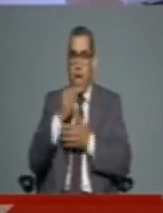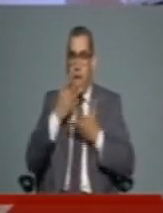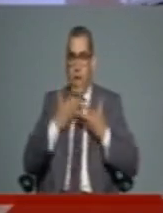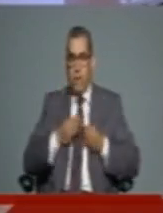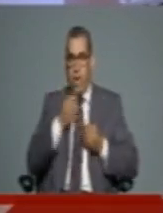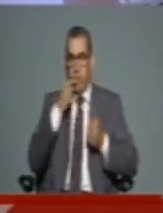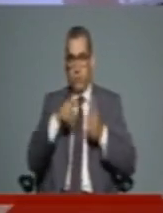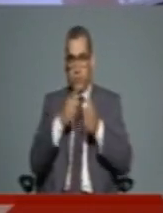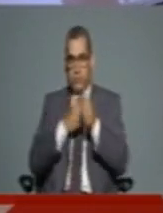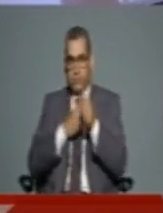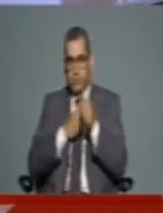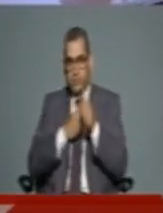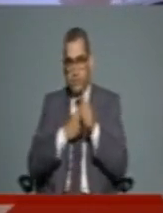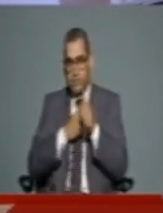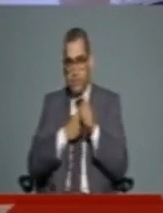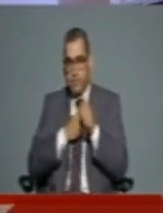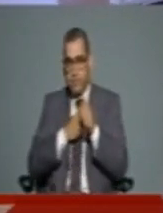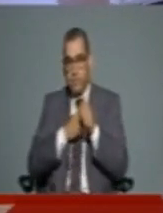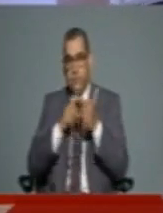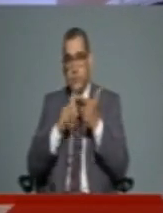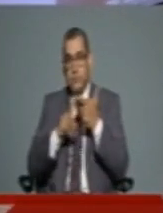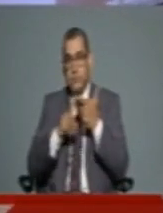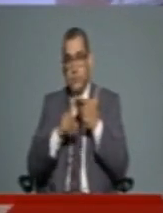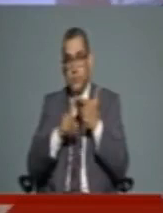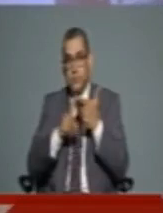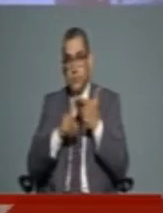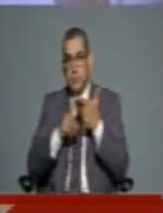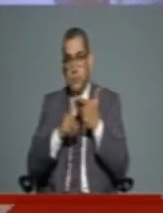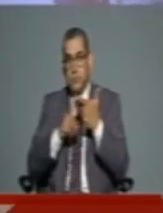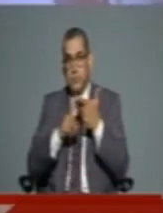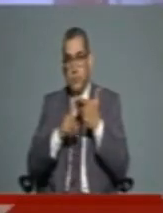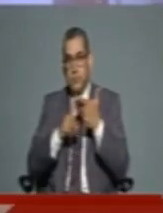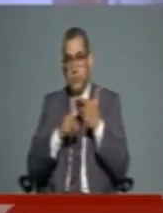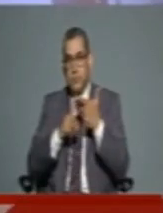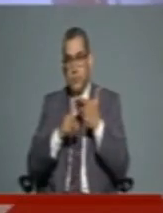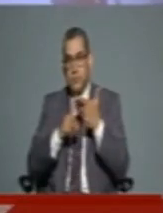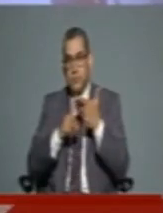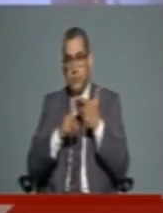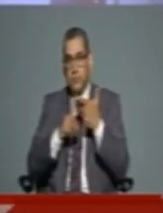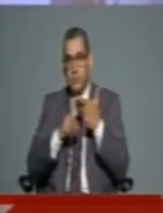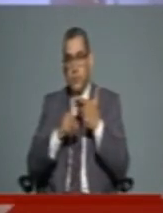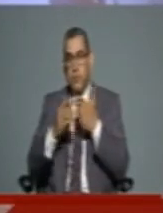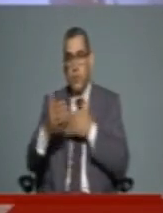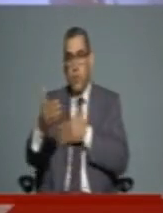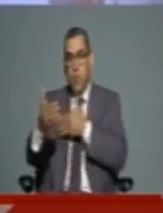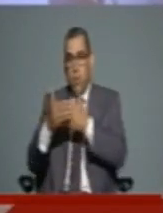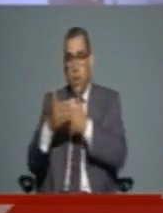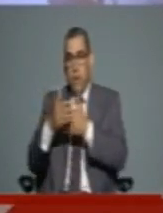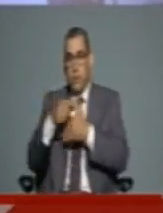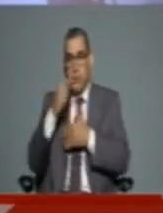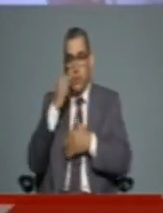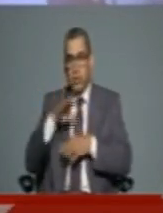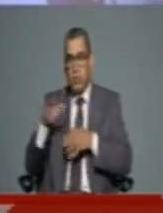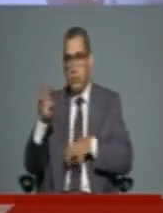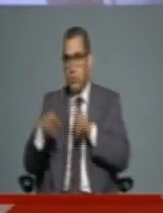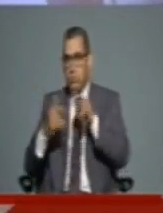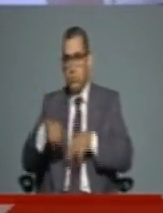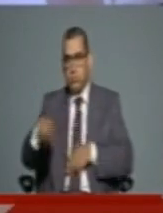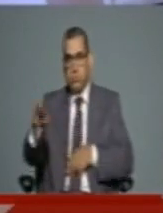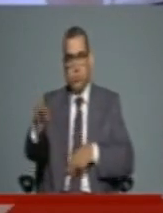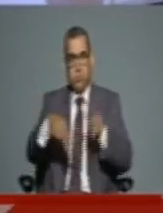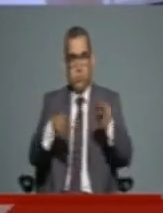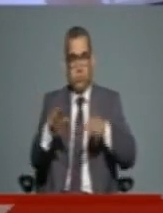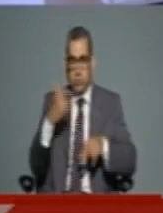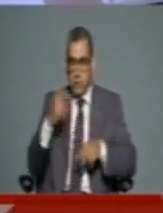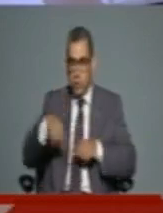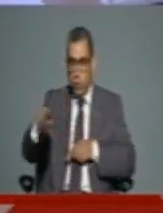المقام. نمرة اثنين، قرب هذه السلعة من المواطن حتى يمكن وصوله لها والحصول